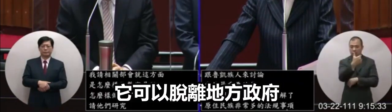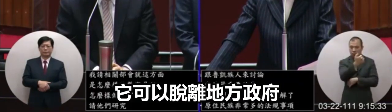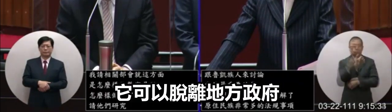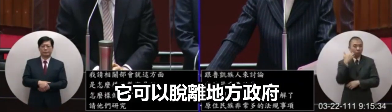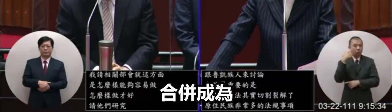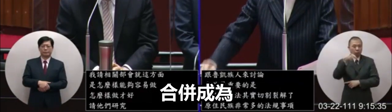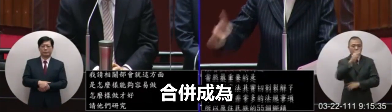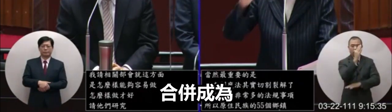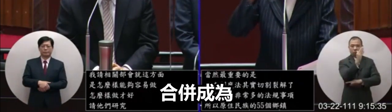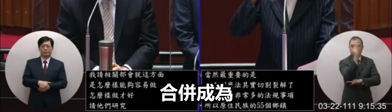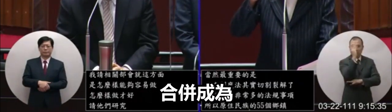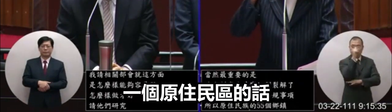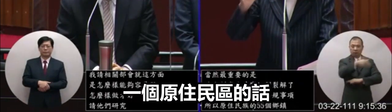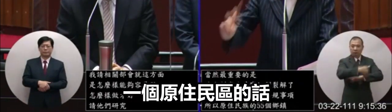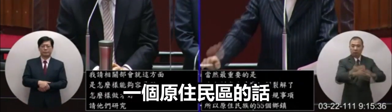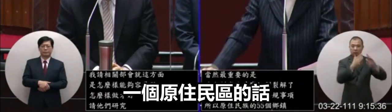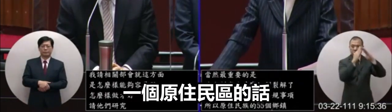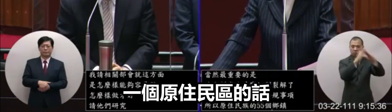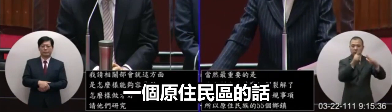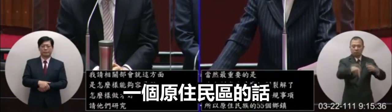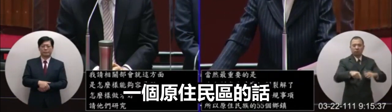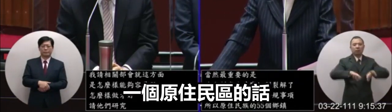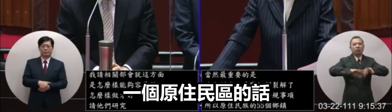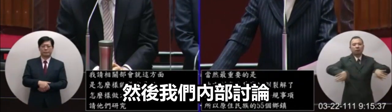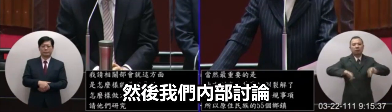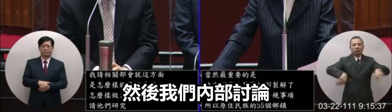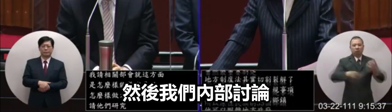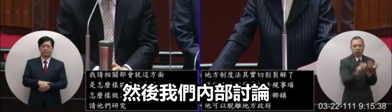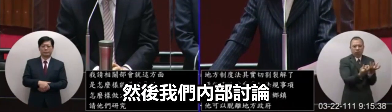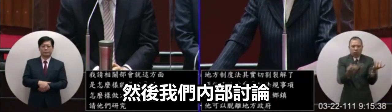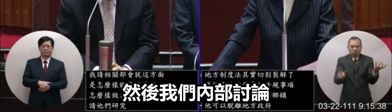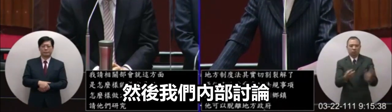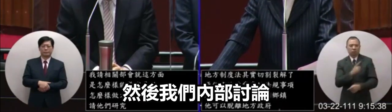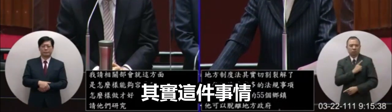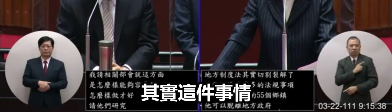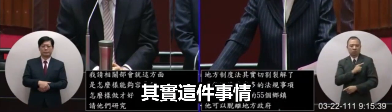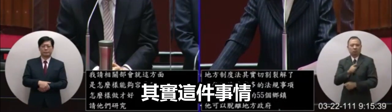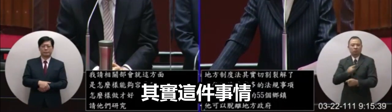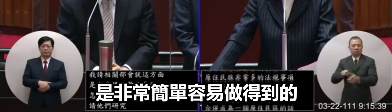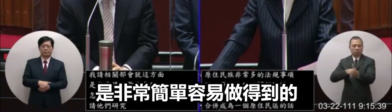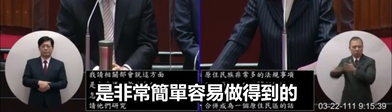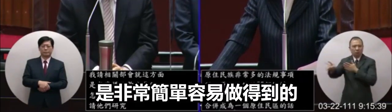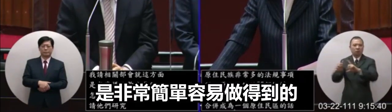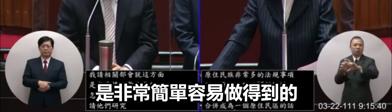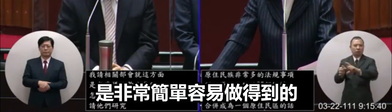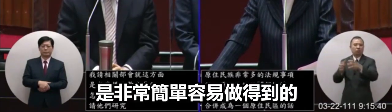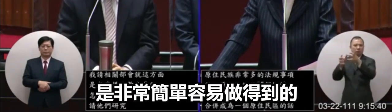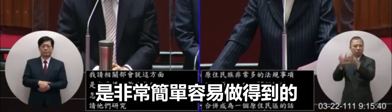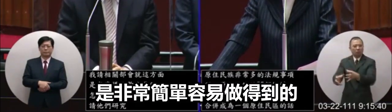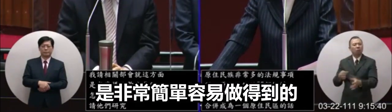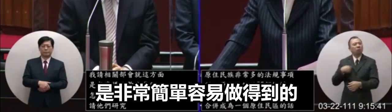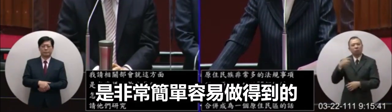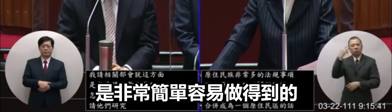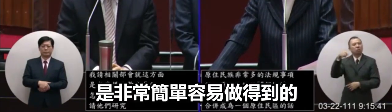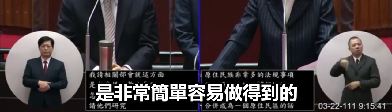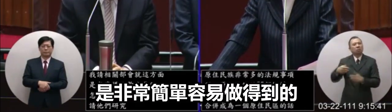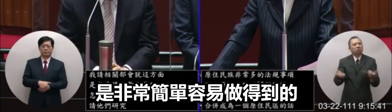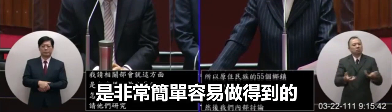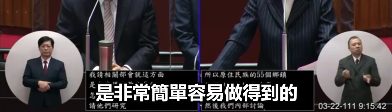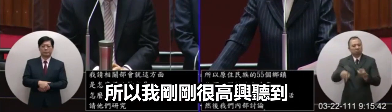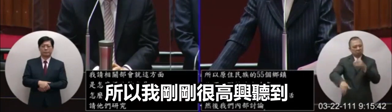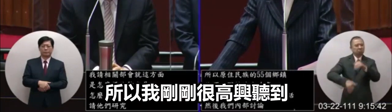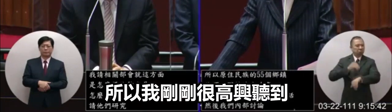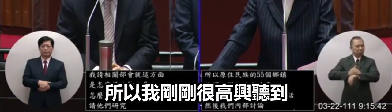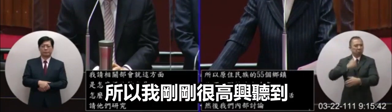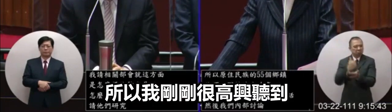方政府，合并成为一个原住民区的话，然后我们内部讨论，其实这件事情是非常简单容易做得到